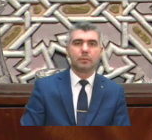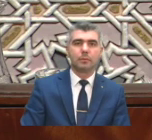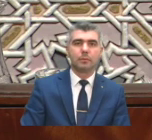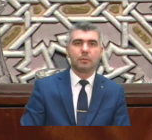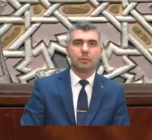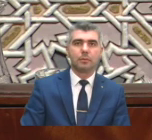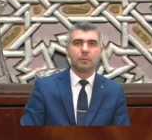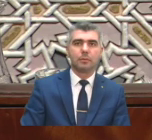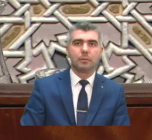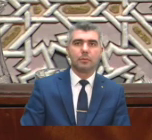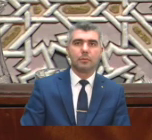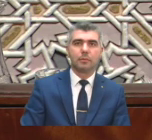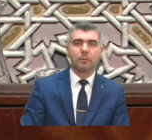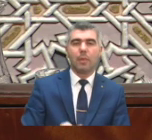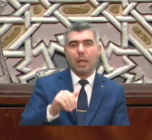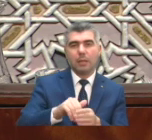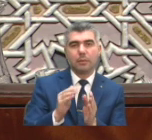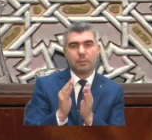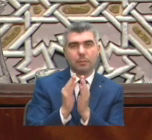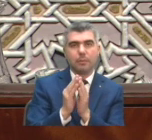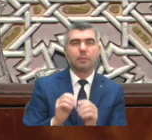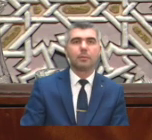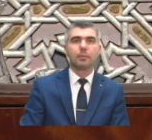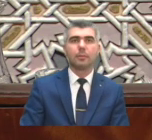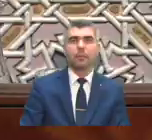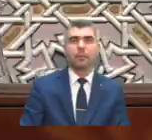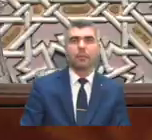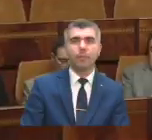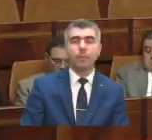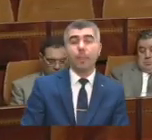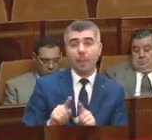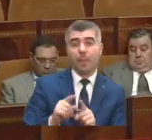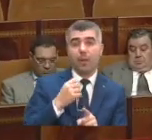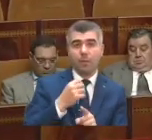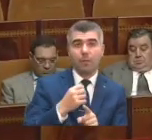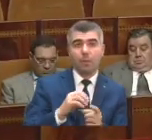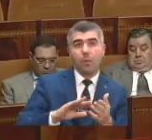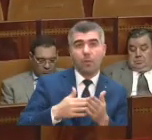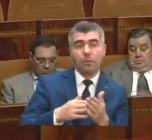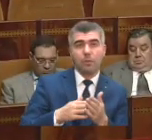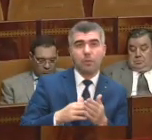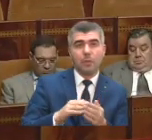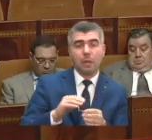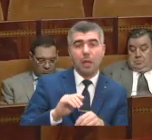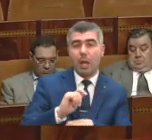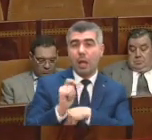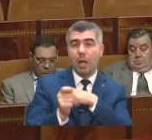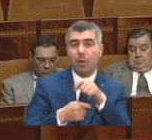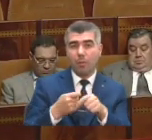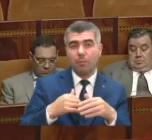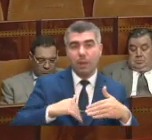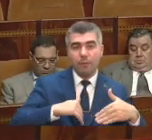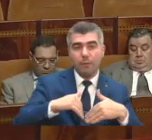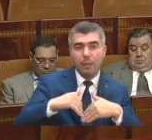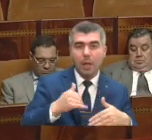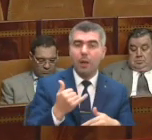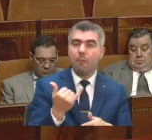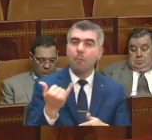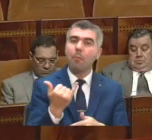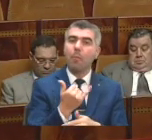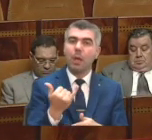من المجموعة النيابية لعدالة السيد الوزير المحترم، رغم أن نسبة فك العزلة عن العالم القروي في مجال الطرق مهمة ولا